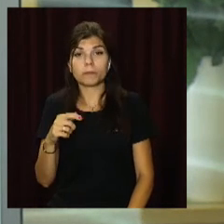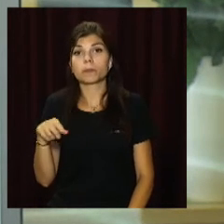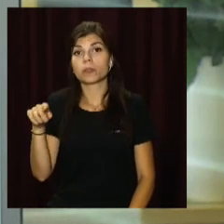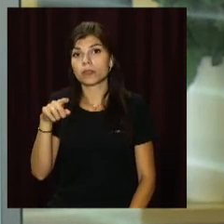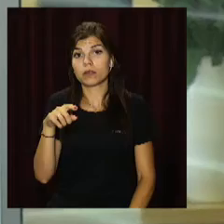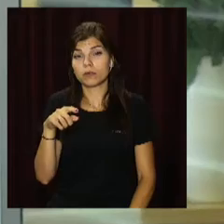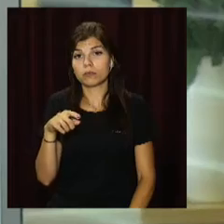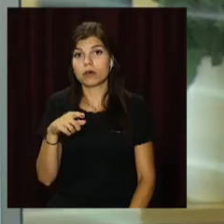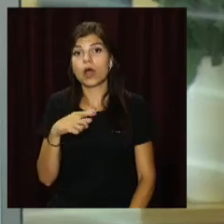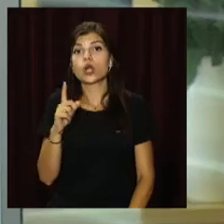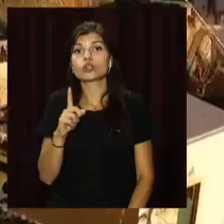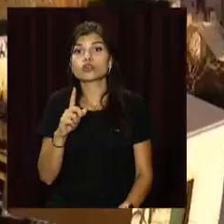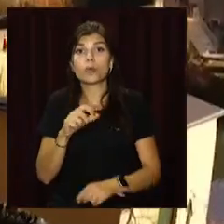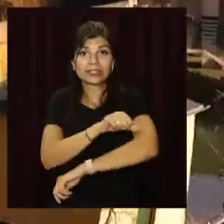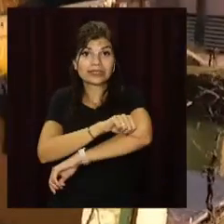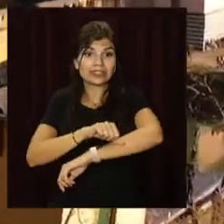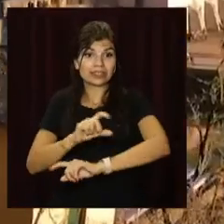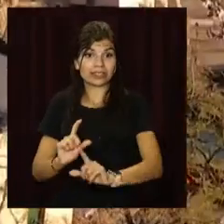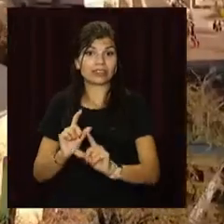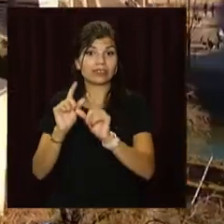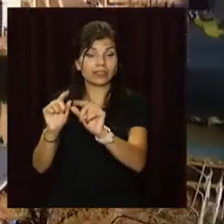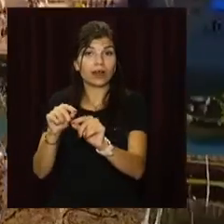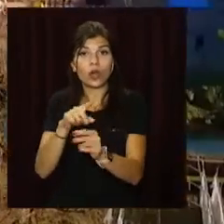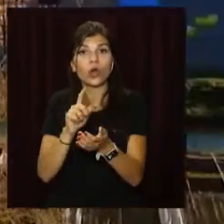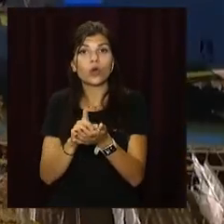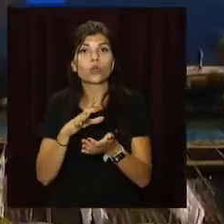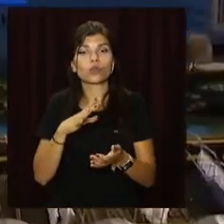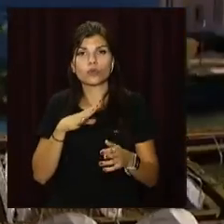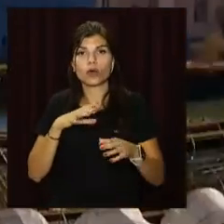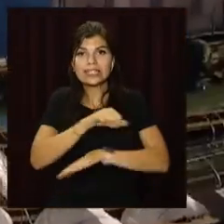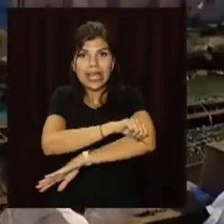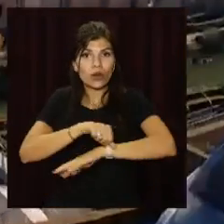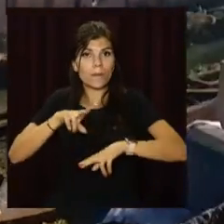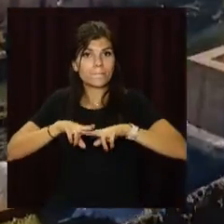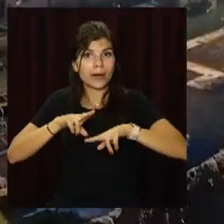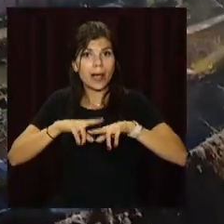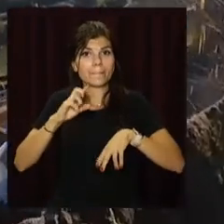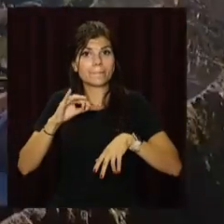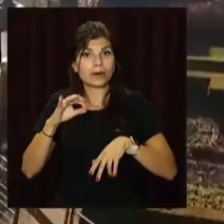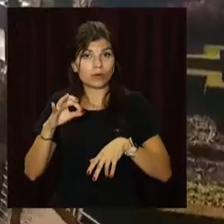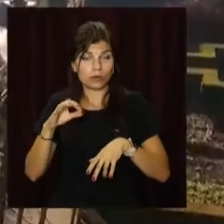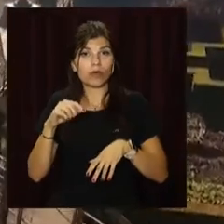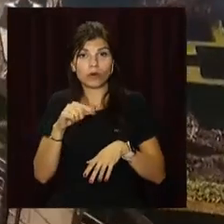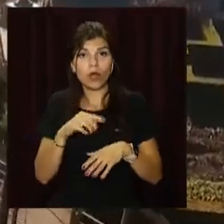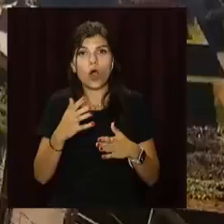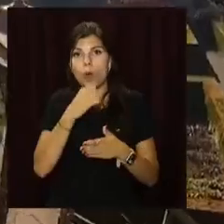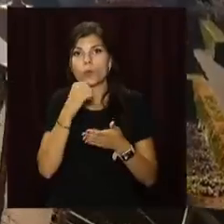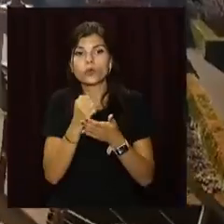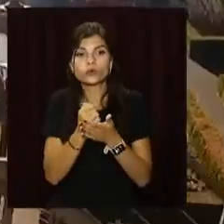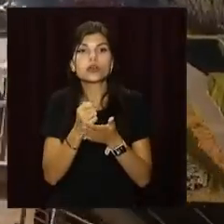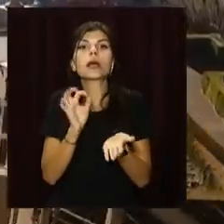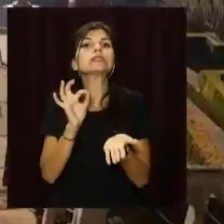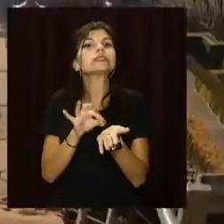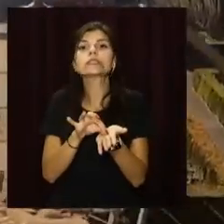Кулеба. Щоб перетнути кордон, потрібно мати при собі біометричний закордонний паспорт, документальне підтвердження мети